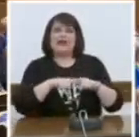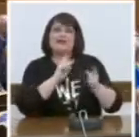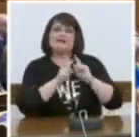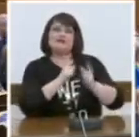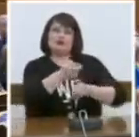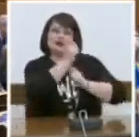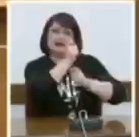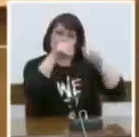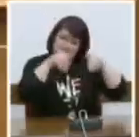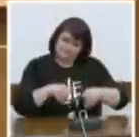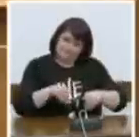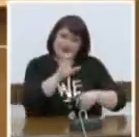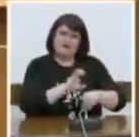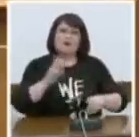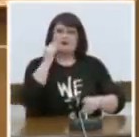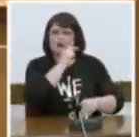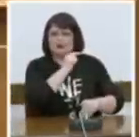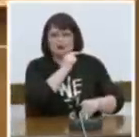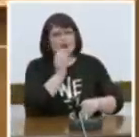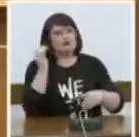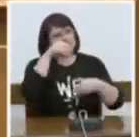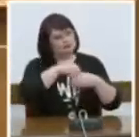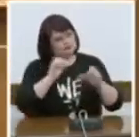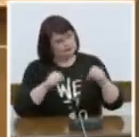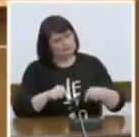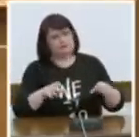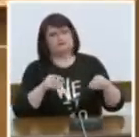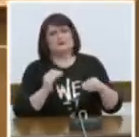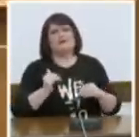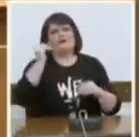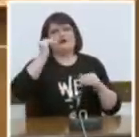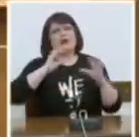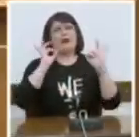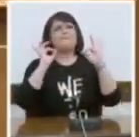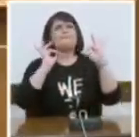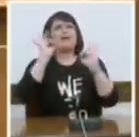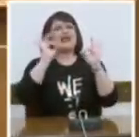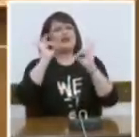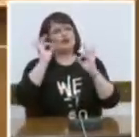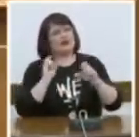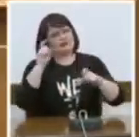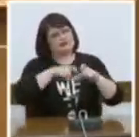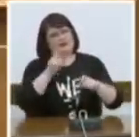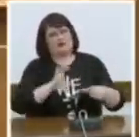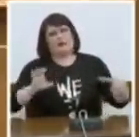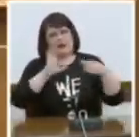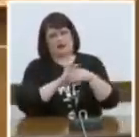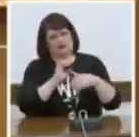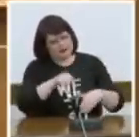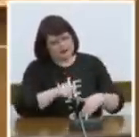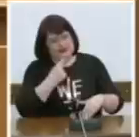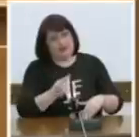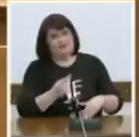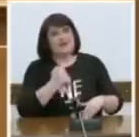είστε από τους Ευρωπαίους Πρωθυπουργούς που προτείνατε να ενταχθεί η Βόρεια Μακεδονία στην Ευρωπαϊκή Ένωση. Δυστυχώς όμως για την Ελλάδα δεν έχετε το